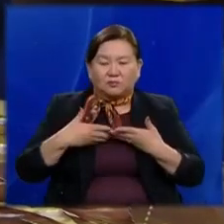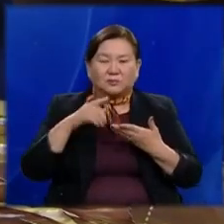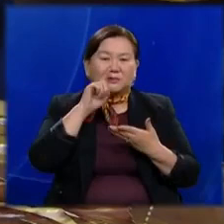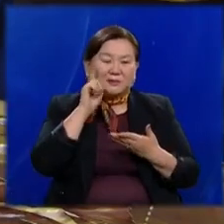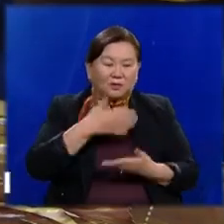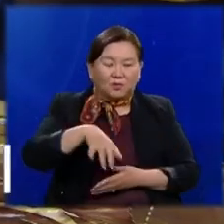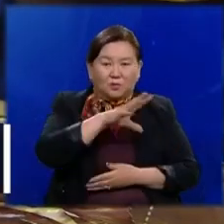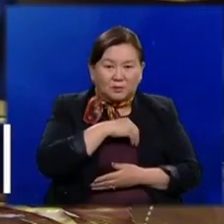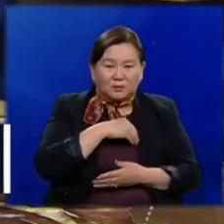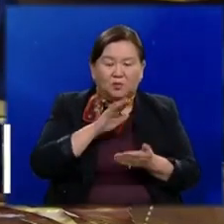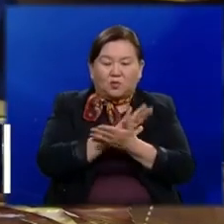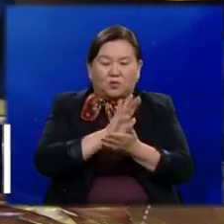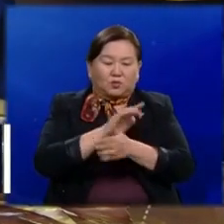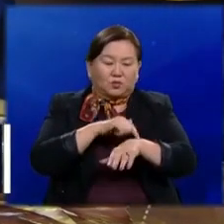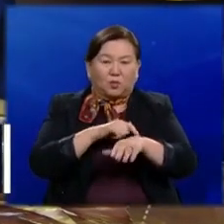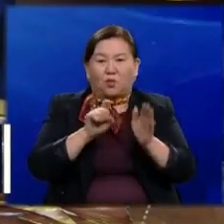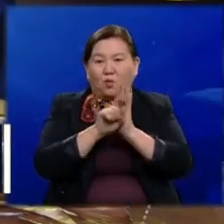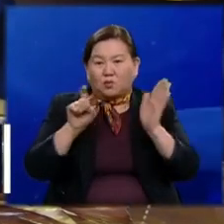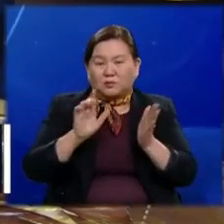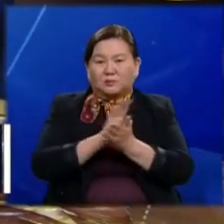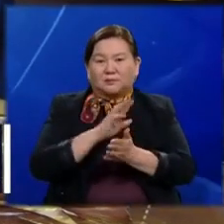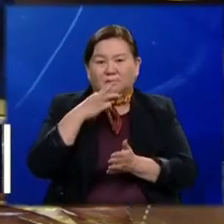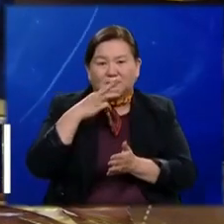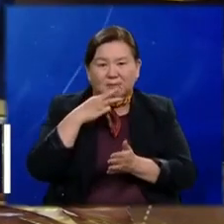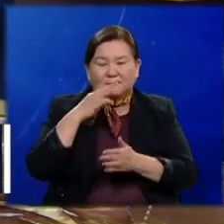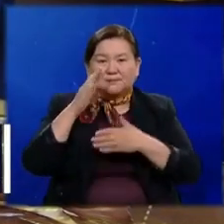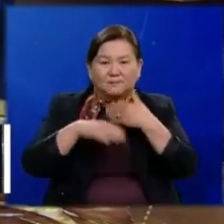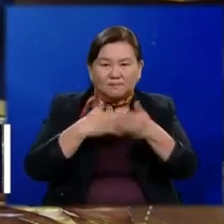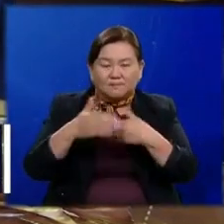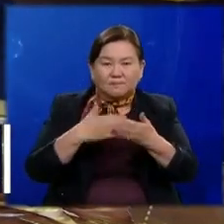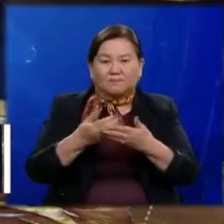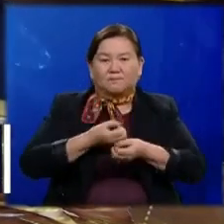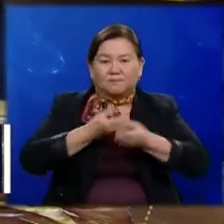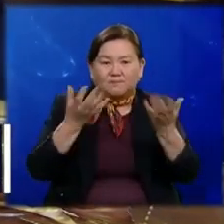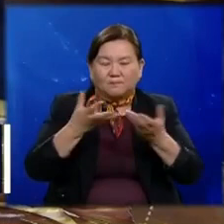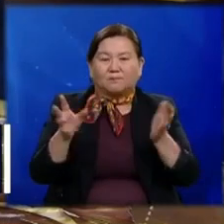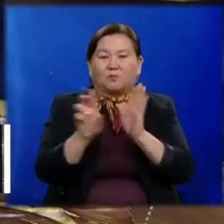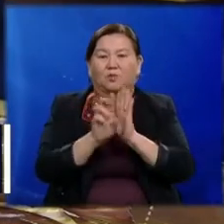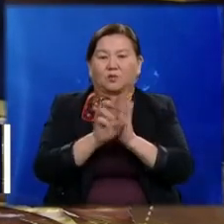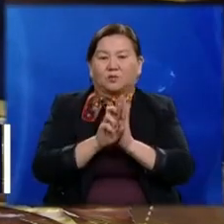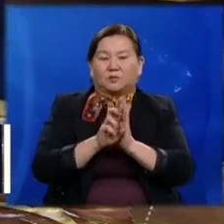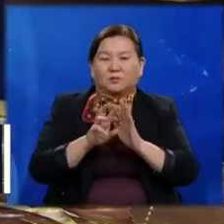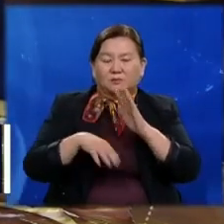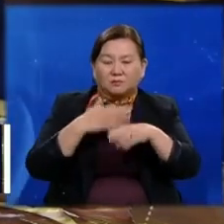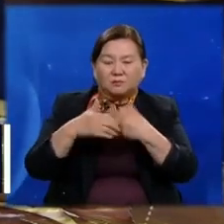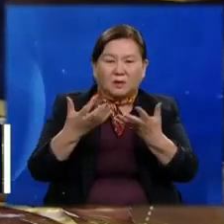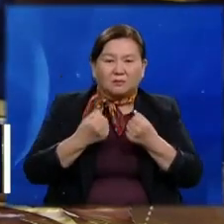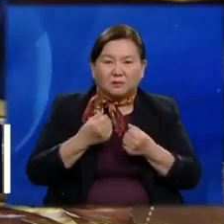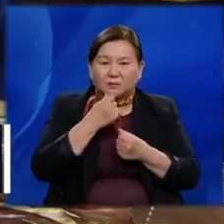бид нар маш хурдан хугацаанд энэ мэдээллүүдийг одоо энэ бүхэл боломжоор авч үлдэхгүй